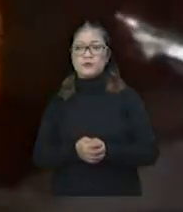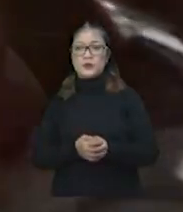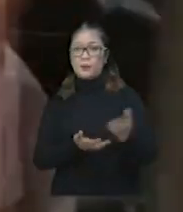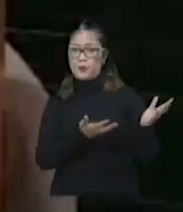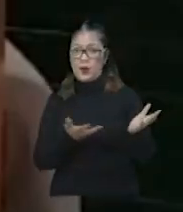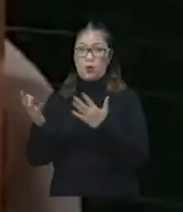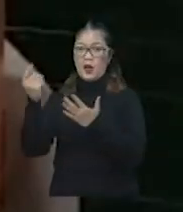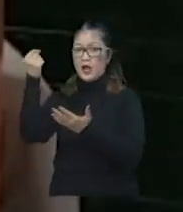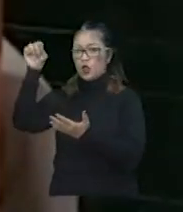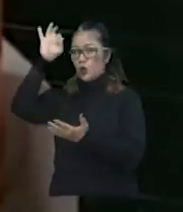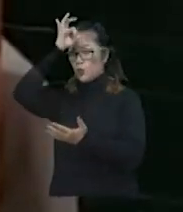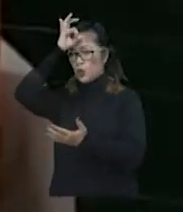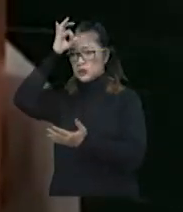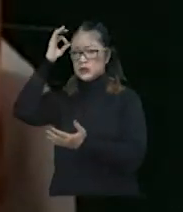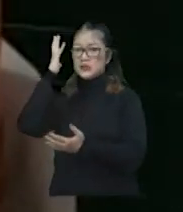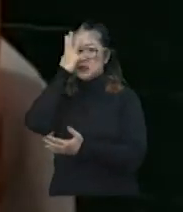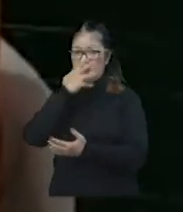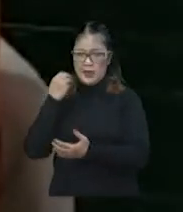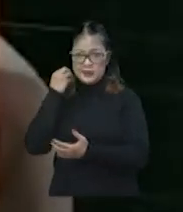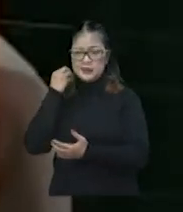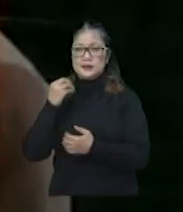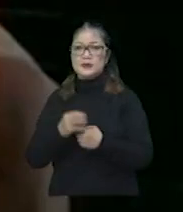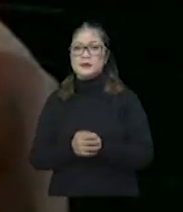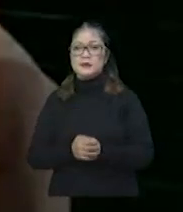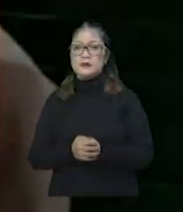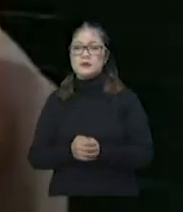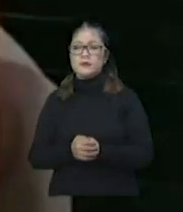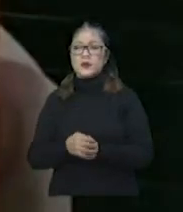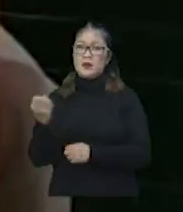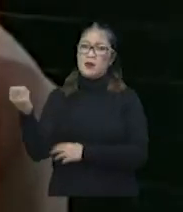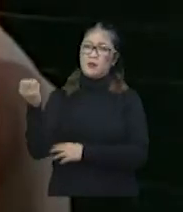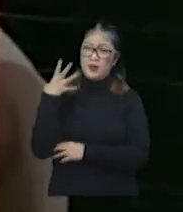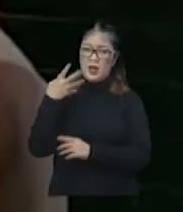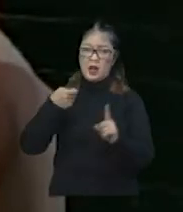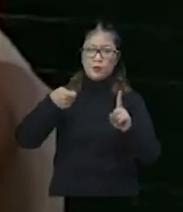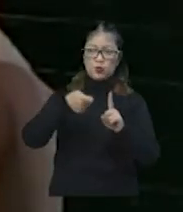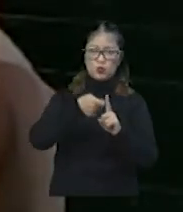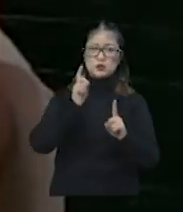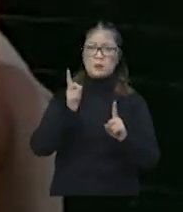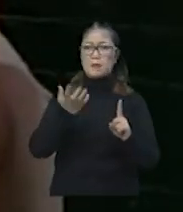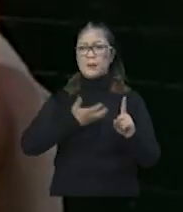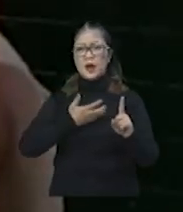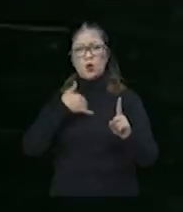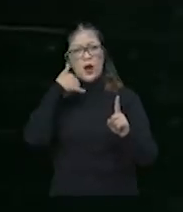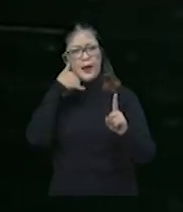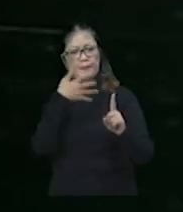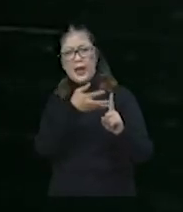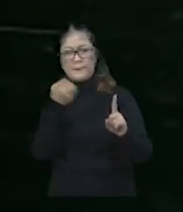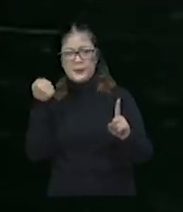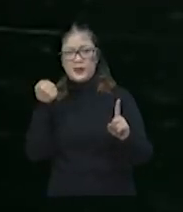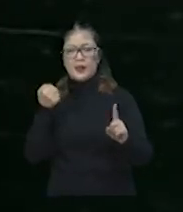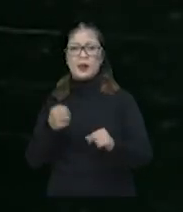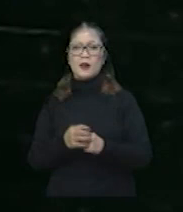Cimahi. Kepada polisi, Ical mengaku menusuk korban yang baru pulang dari tempat mengaji karena Ical hendak merampas telepon genggam milik korban. Namun